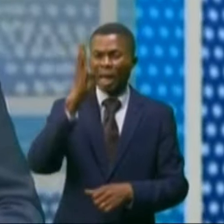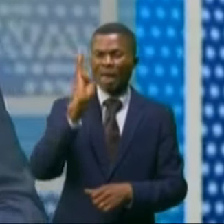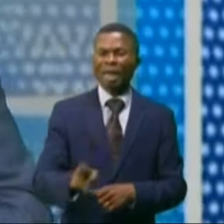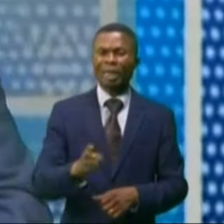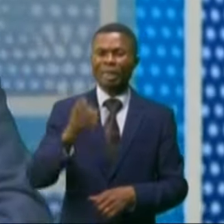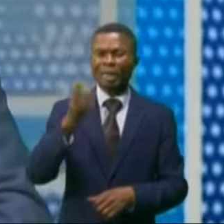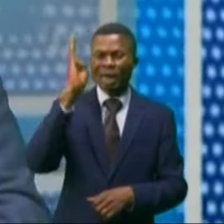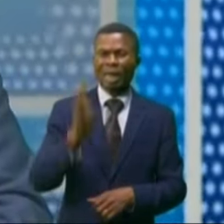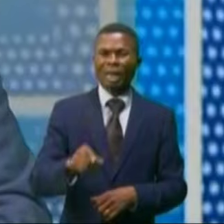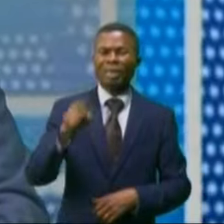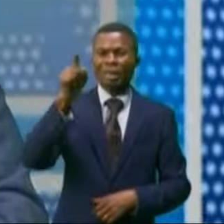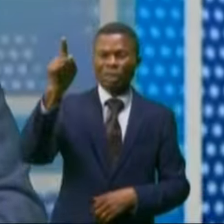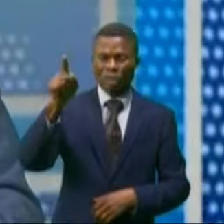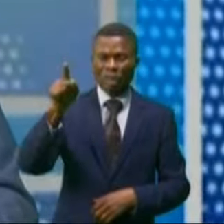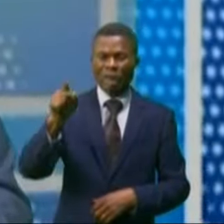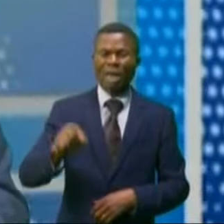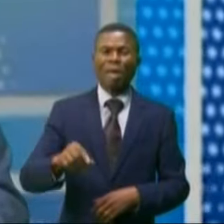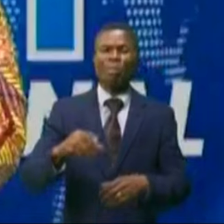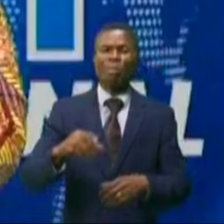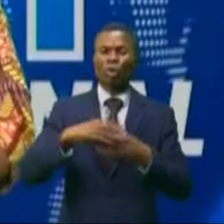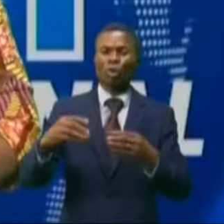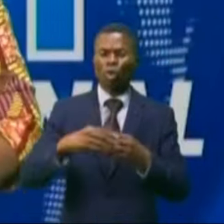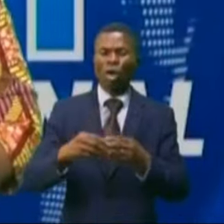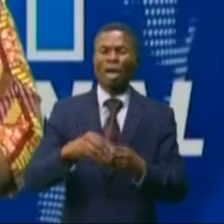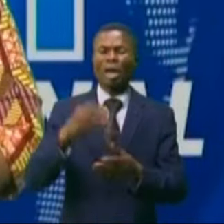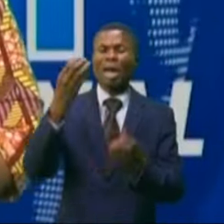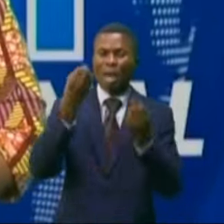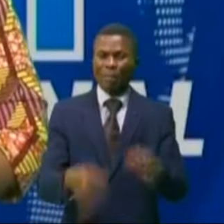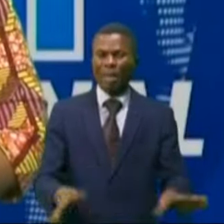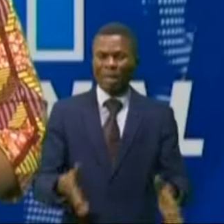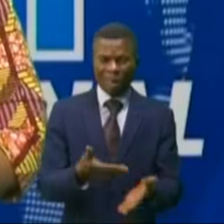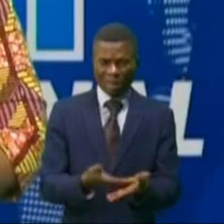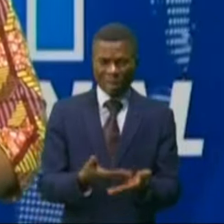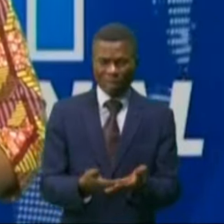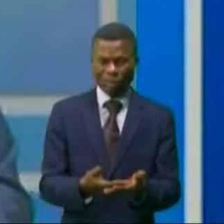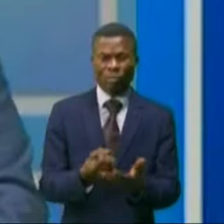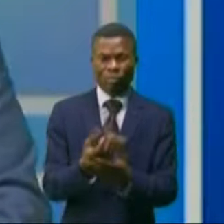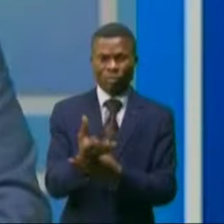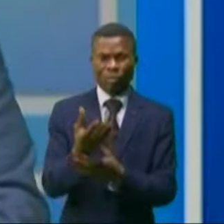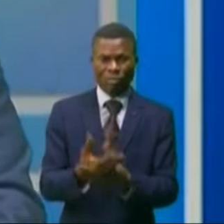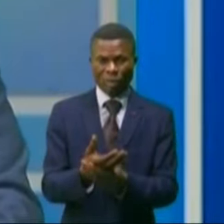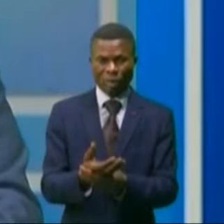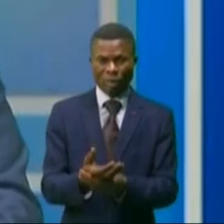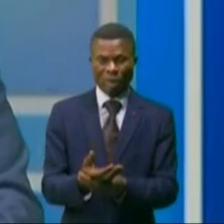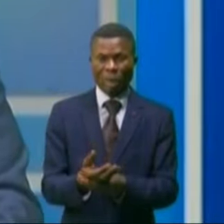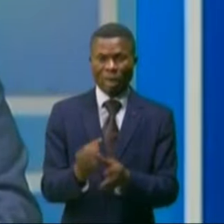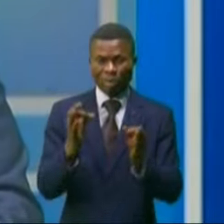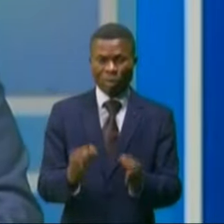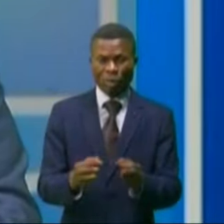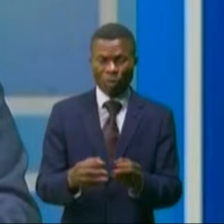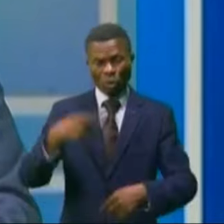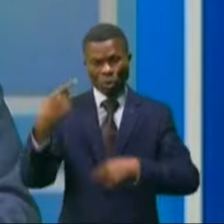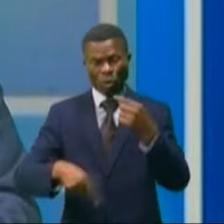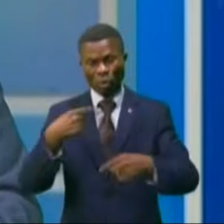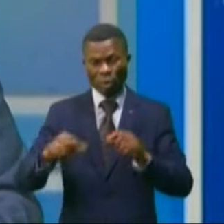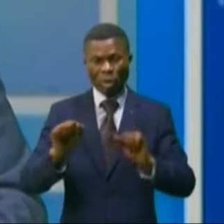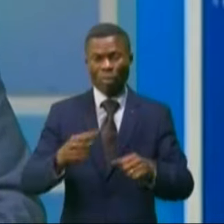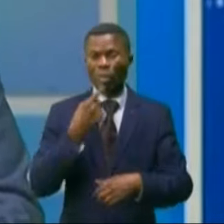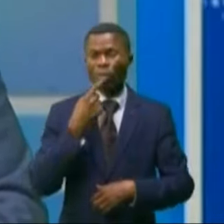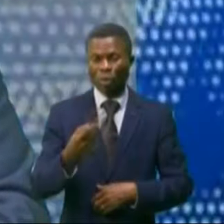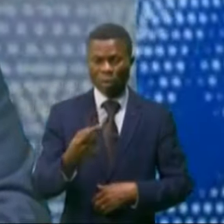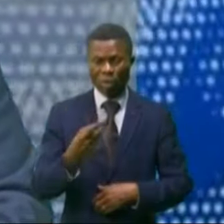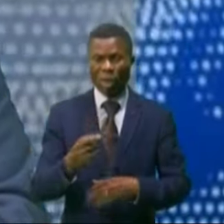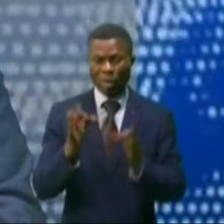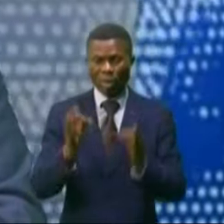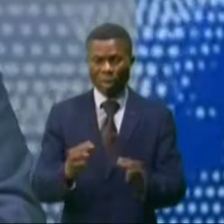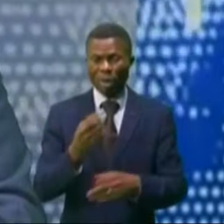fonds propres. Mais l'une de vos conclusions dans l'ouvrage fait quand même débat, si on peut le dire ainsi, quand